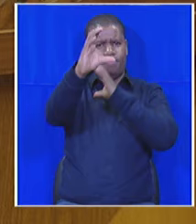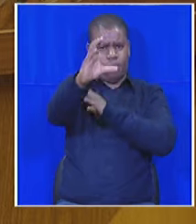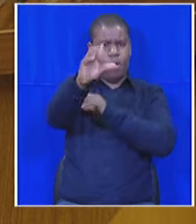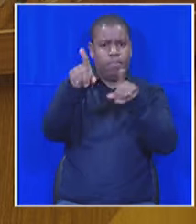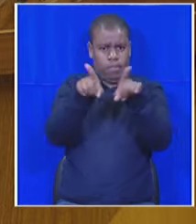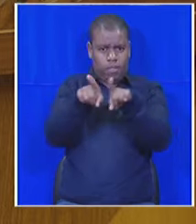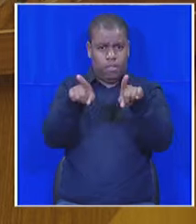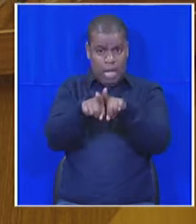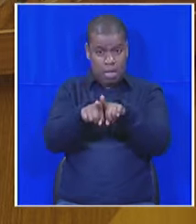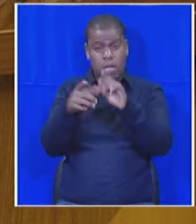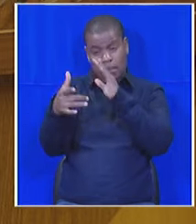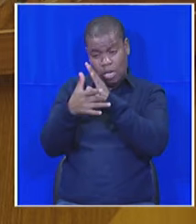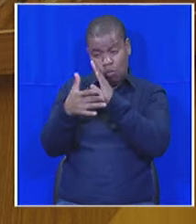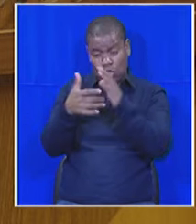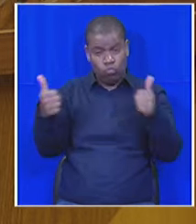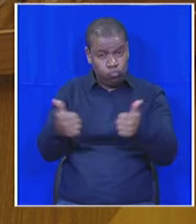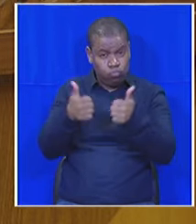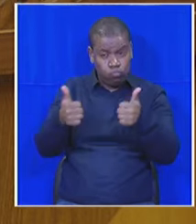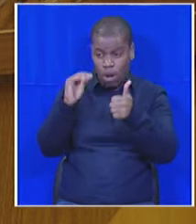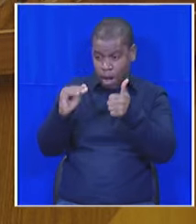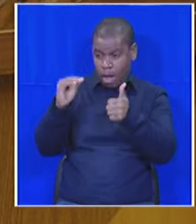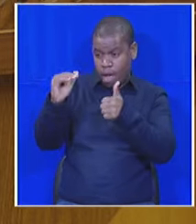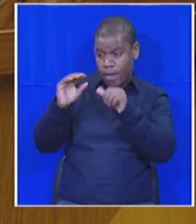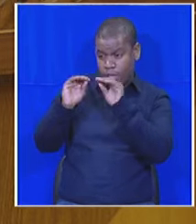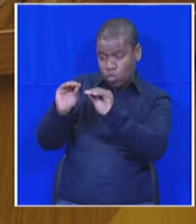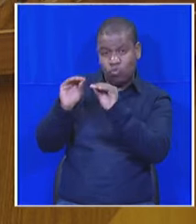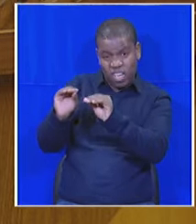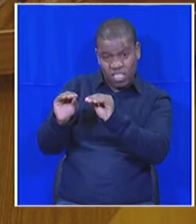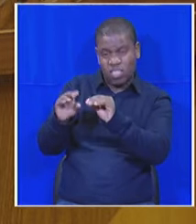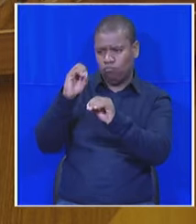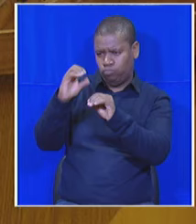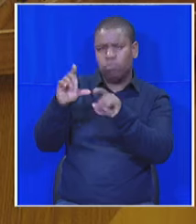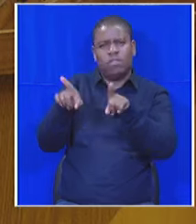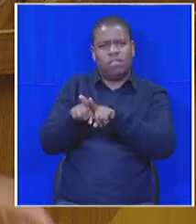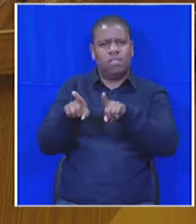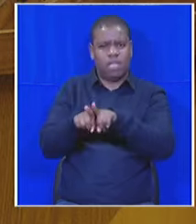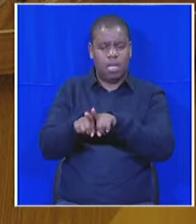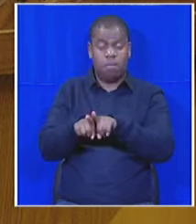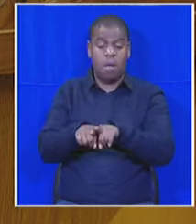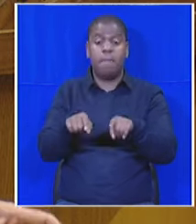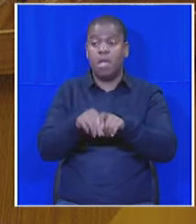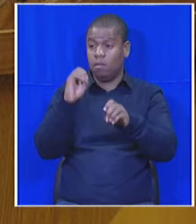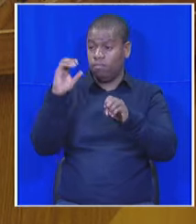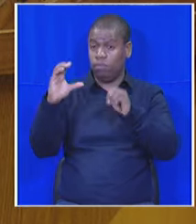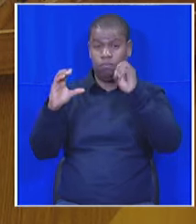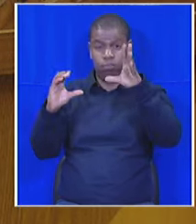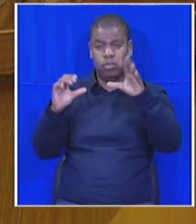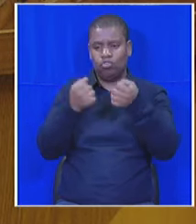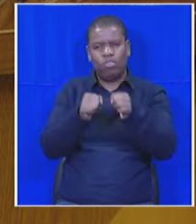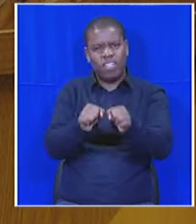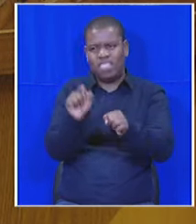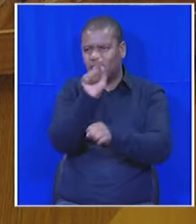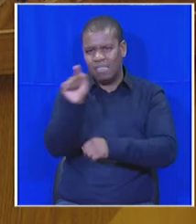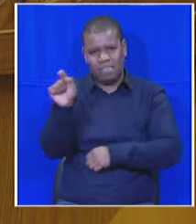onderwys. Hierdie nasionale beleggingsstrategie begryp 'n fundamentele